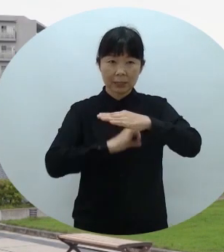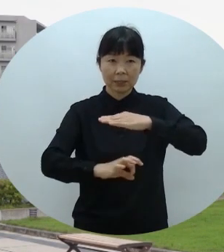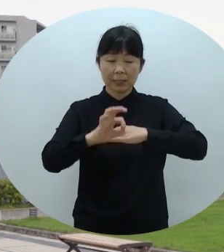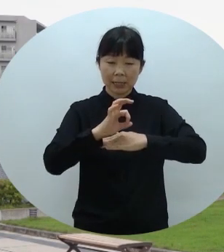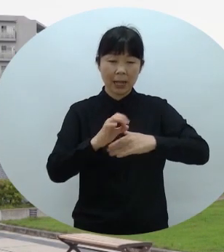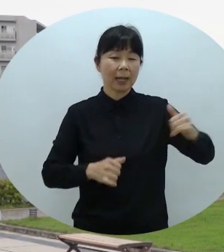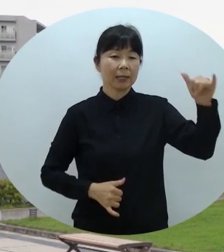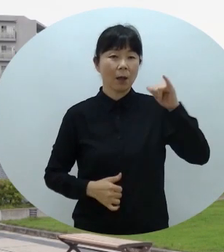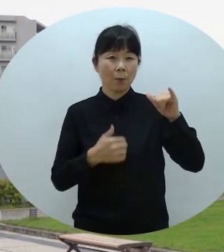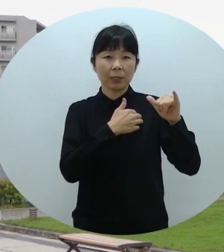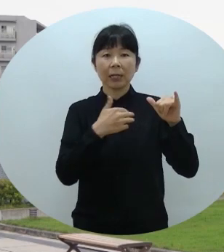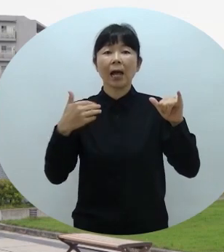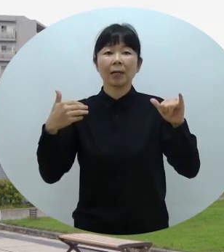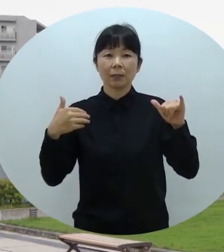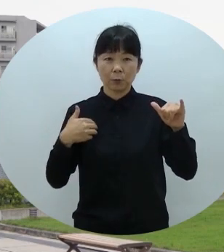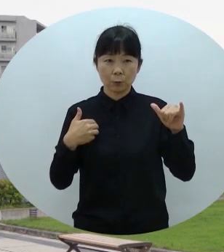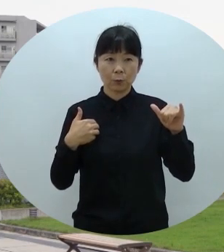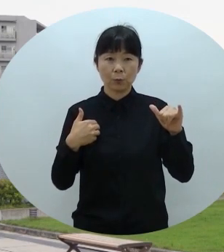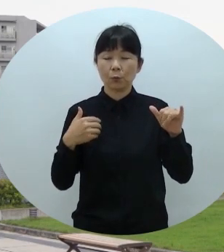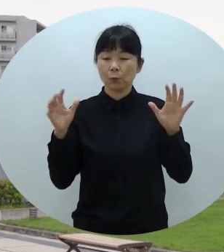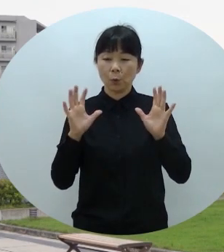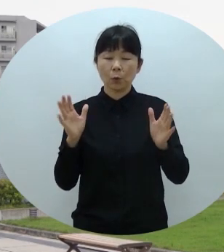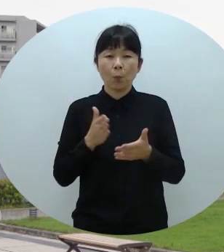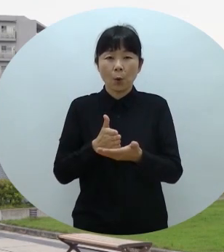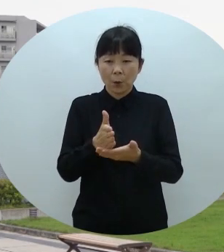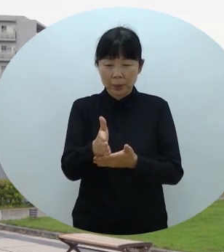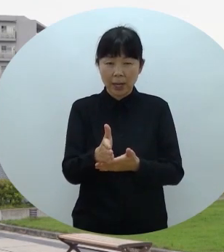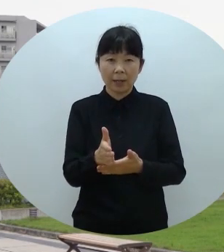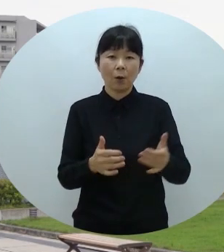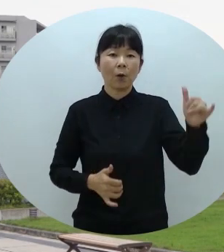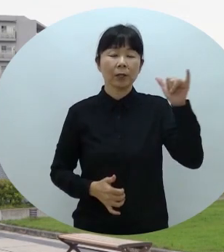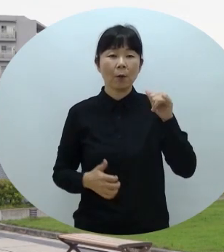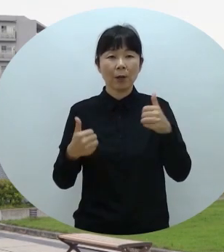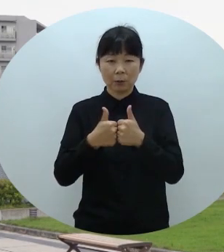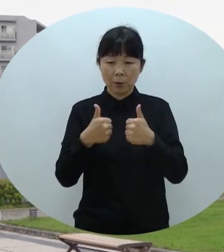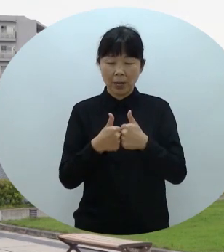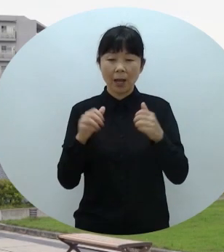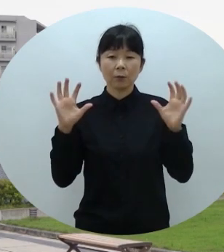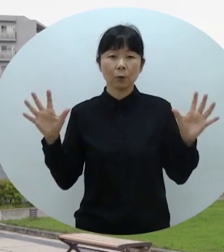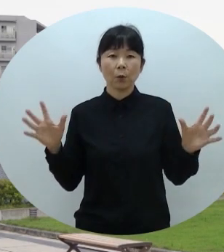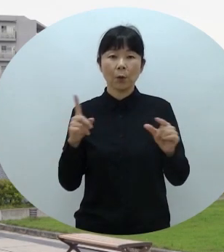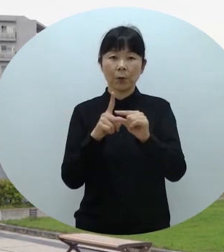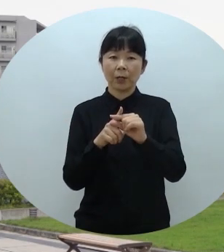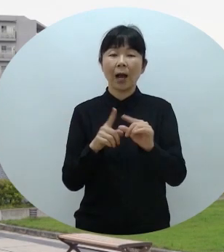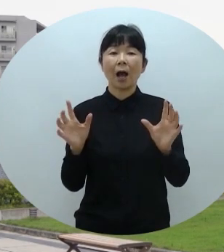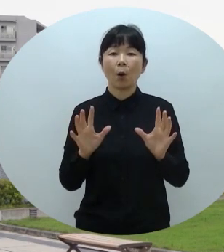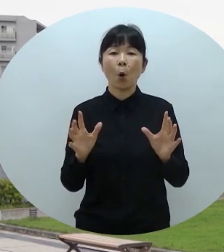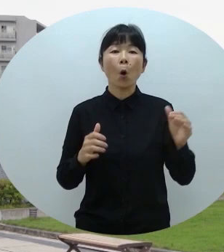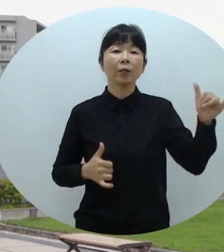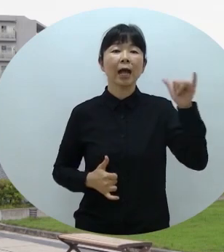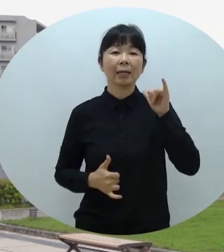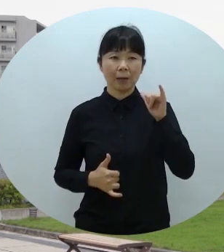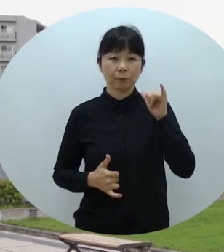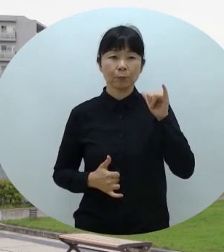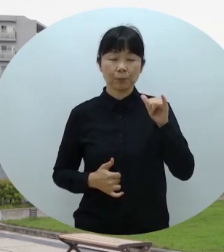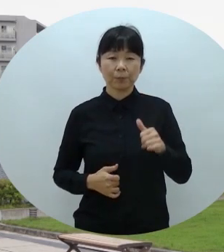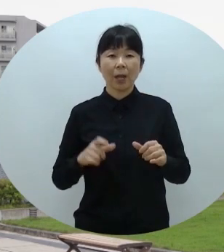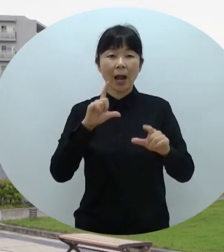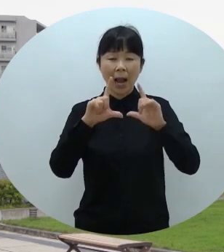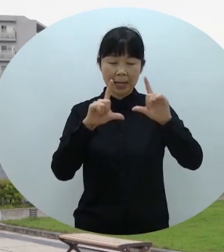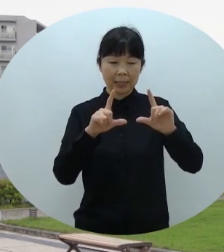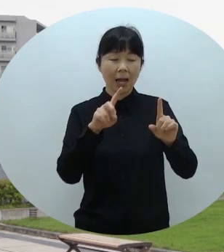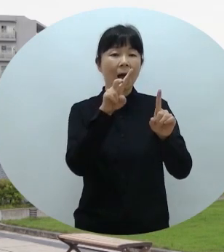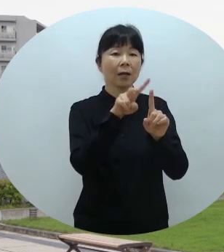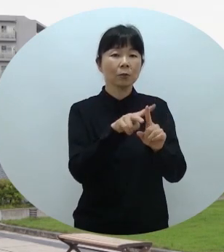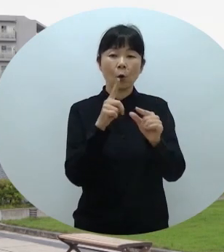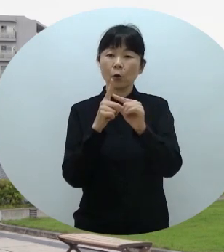いつでも電話をすることができる子ども専用電話相談豊中っ子ダイヤルや、 LINE や